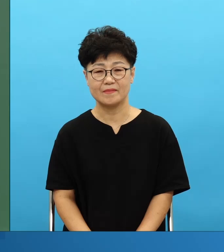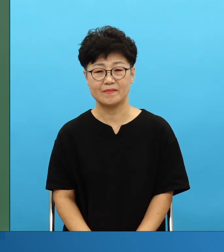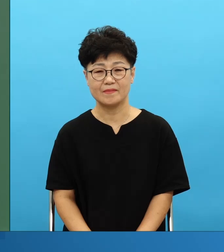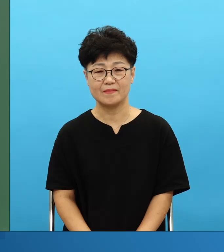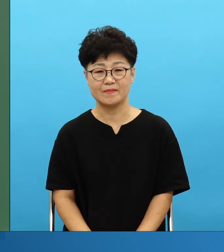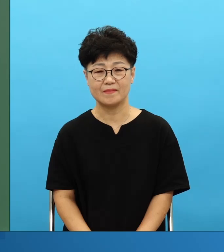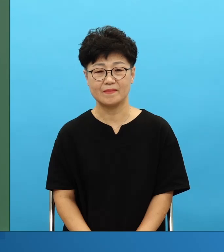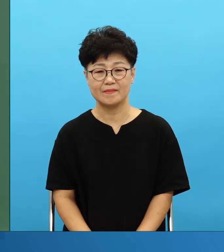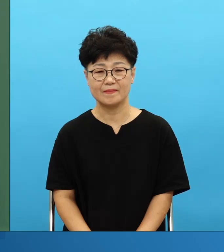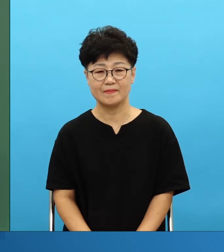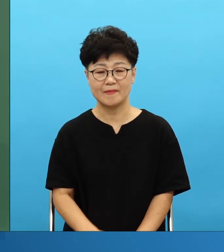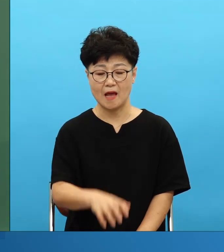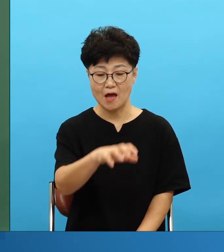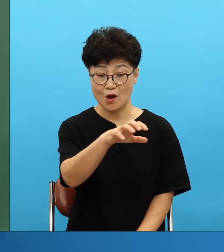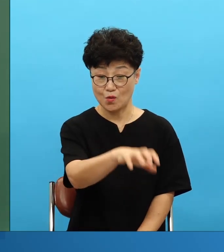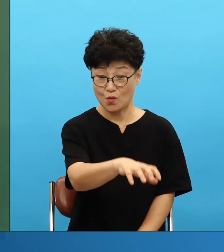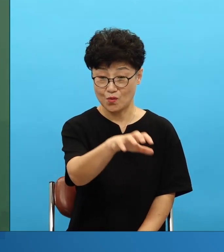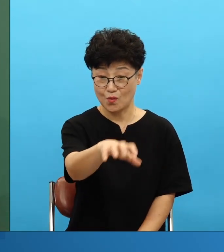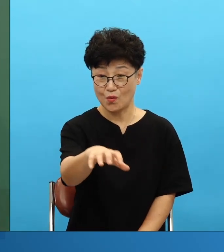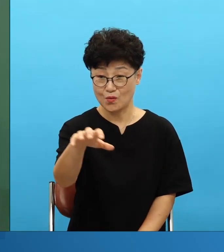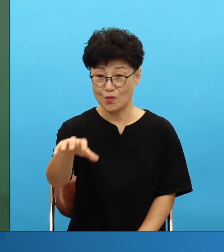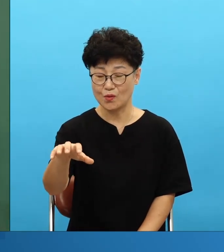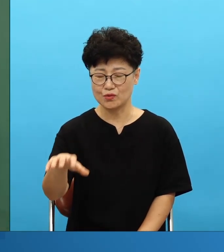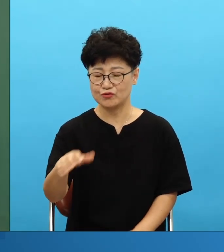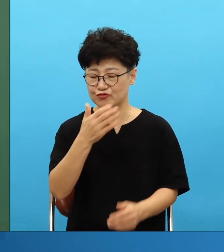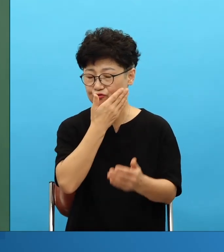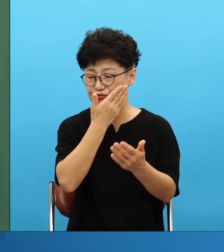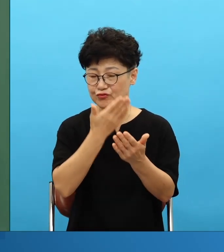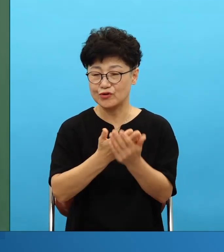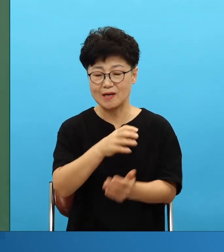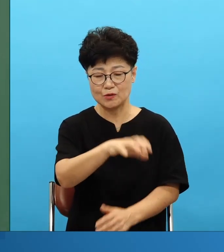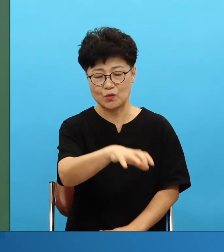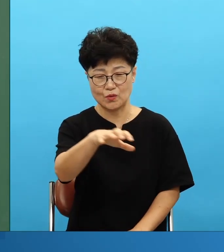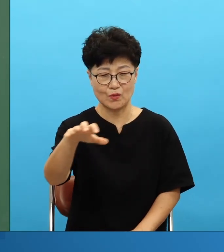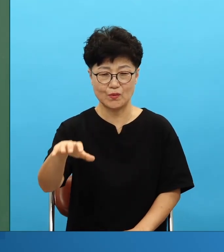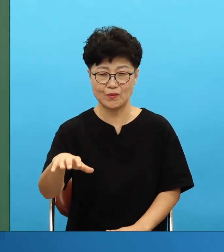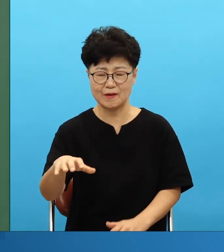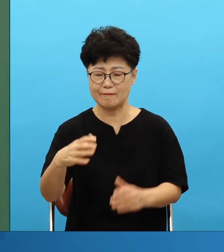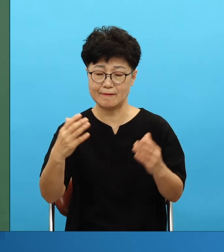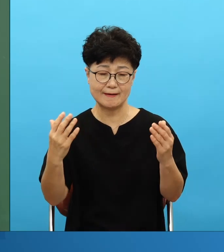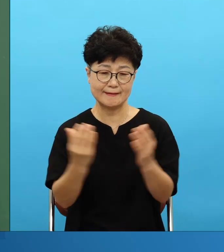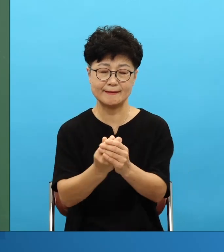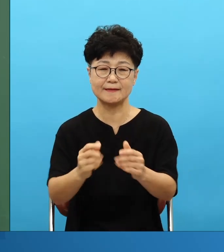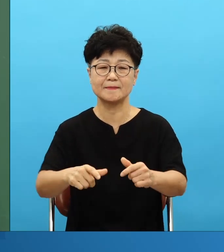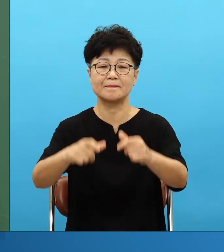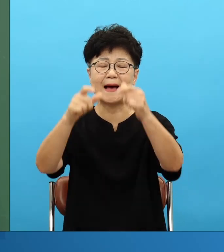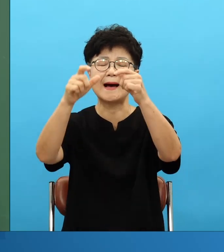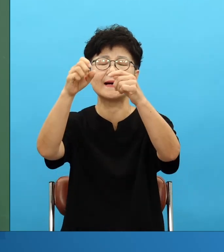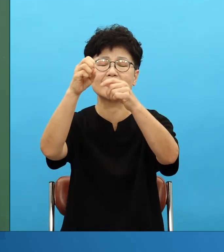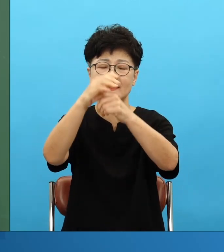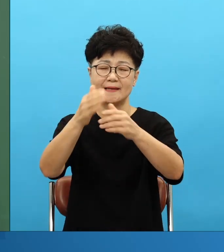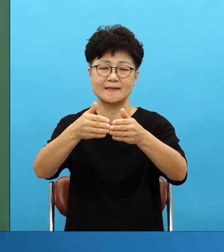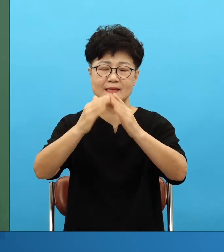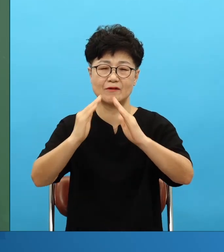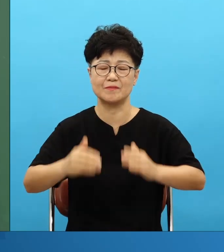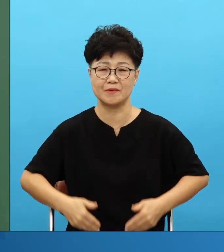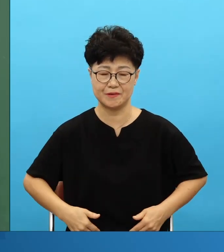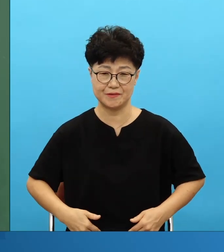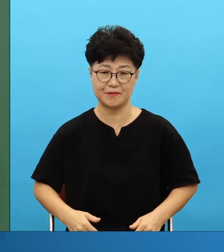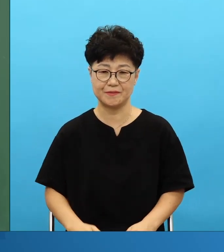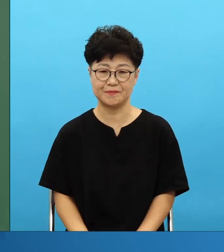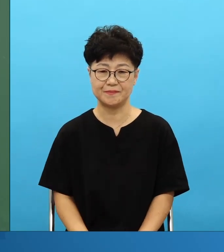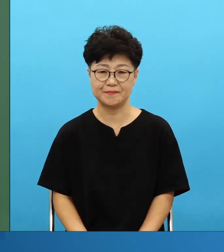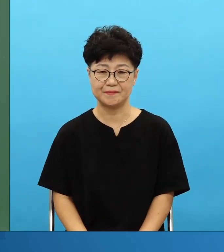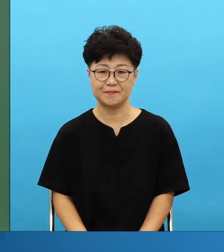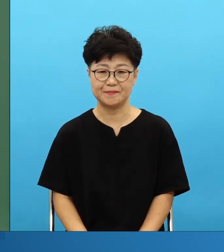요소요소에 절대 망대를 As 세워. a here and there, you're simply raising the absolute partisan. 어떻게 합니까? How do you do that? 절대 망대라고 느껴질 때까지 That do 하면 it 돼요.